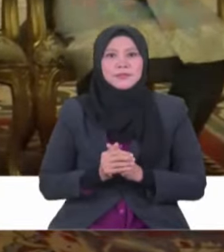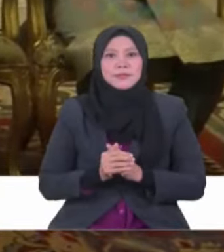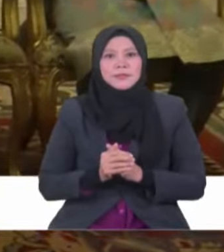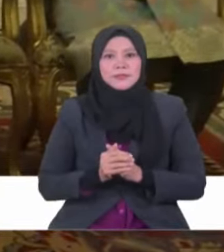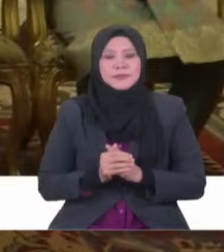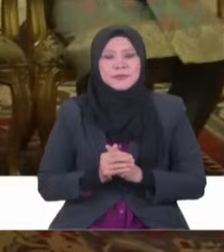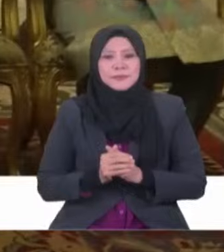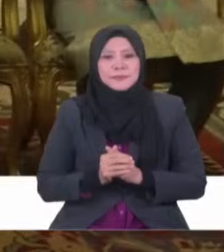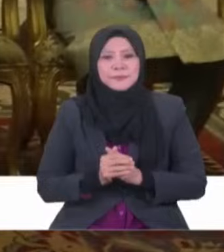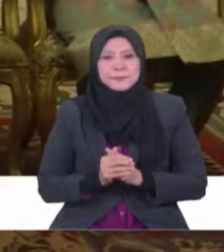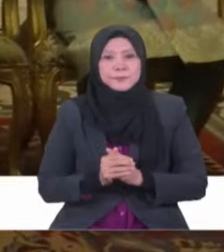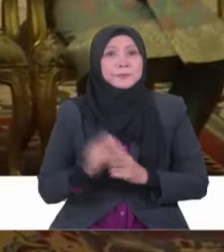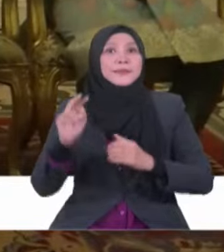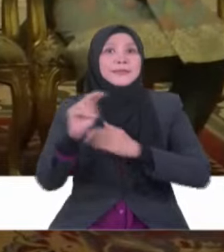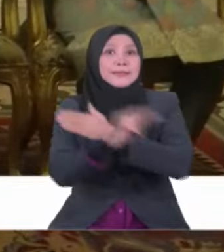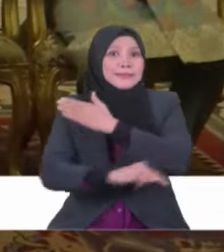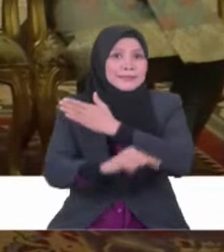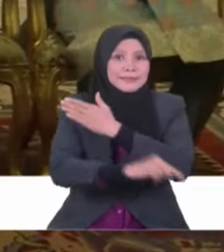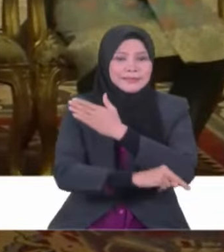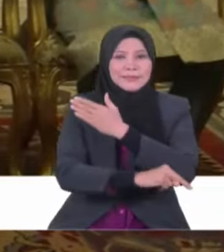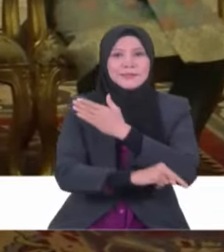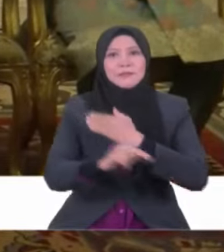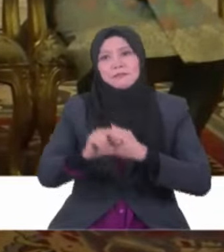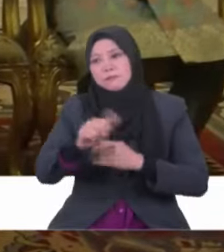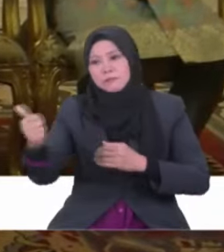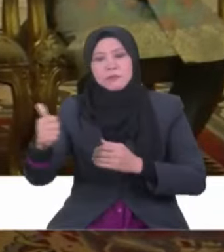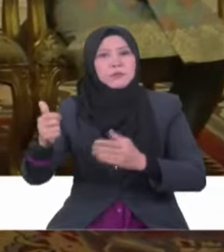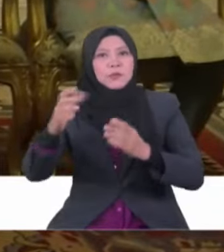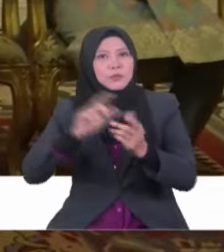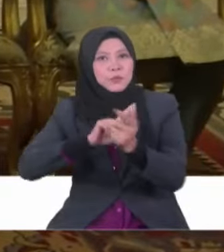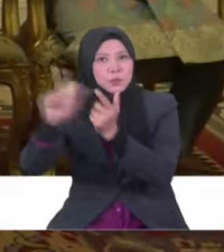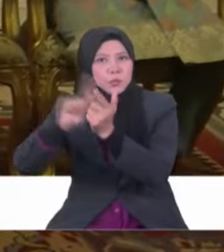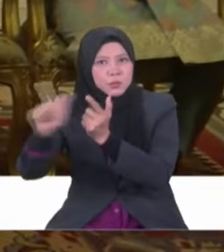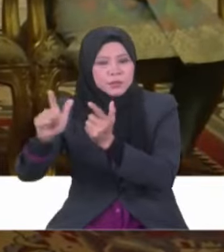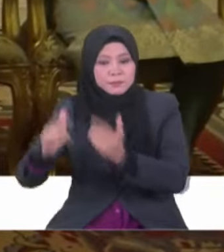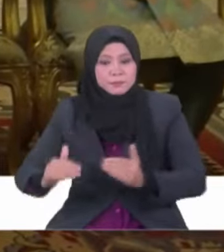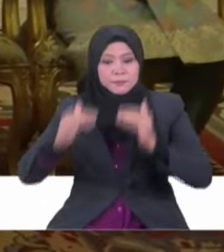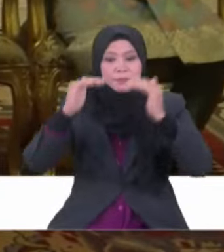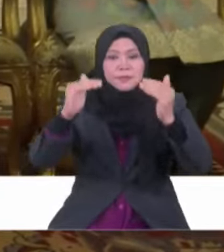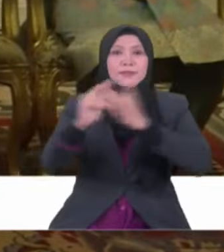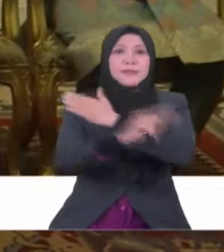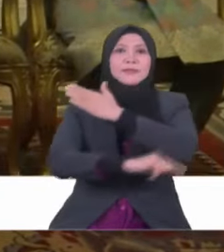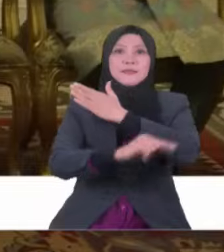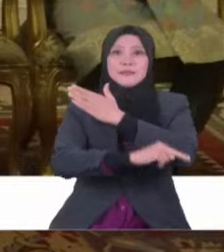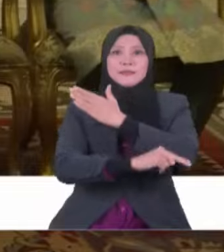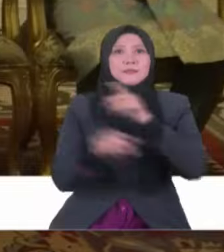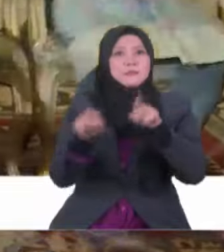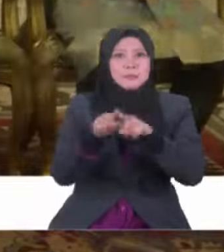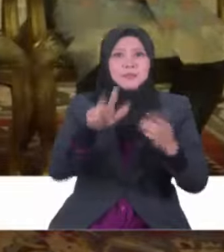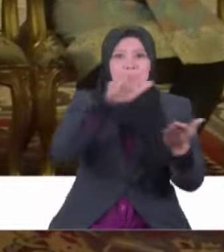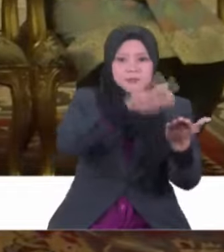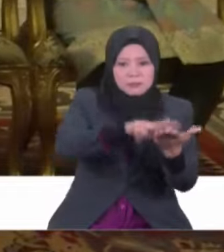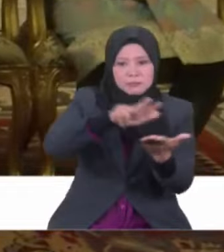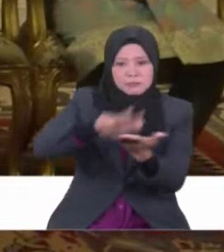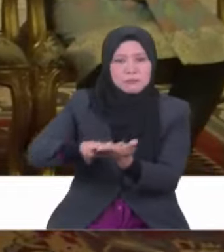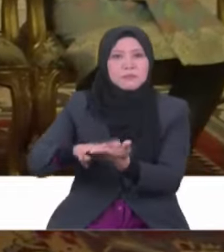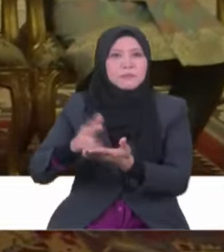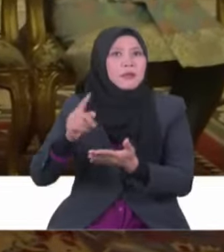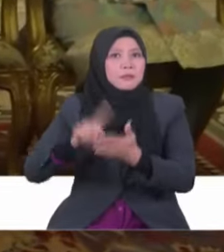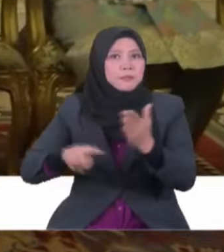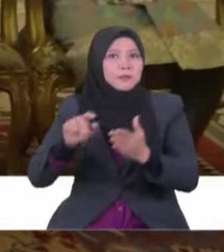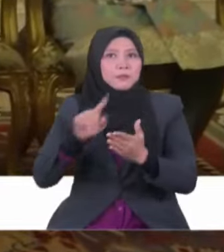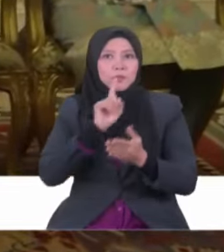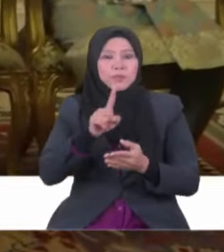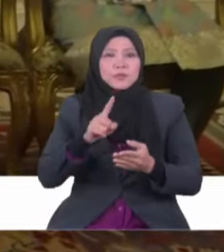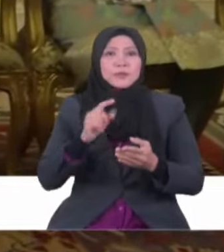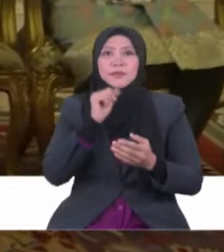di negeri telah diluluskan dan undang-undang di peringkat negeri pun telah diserahkan. Hal yang saya fikir